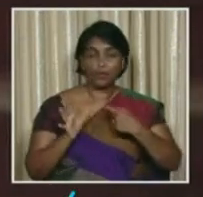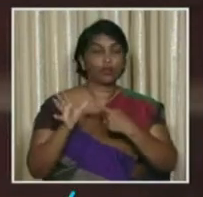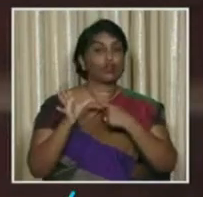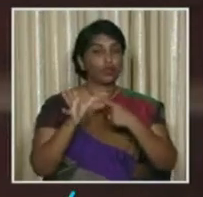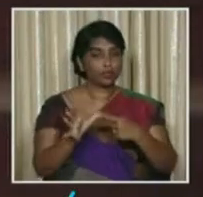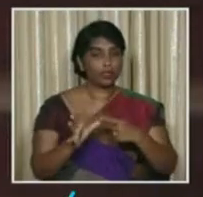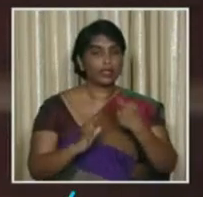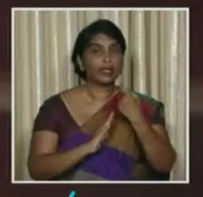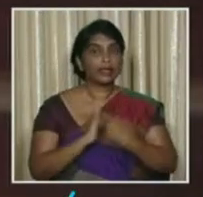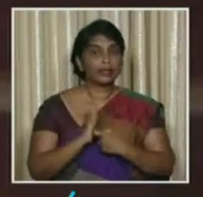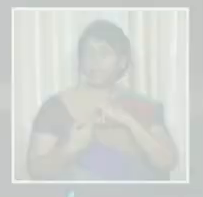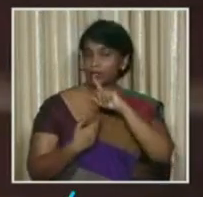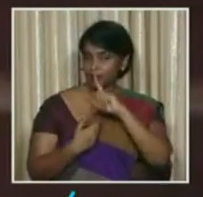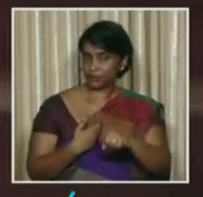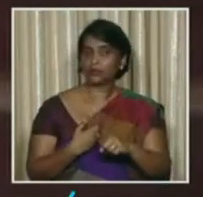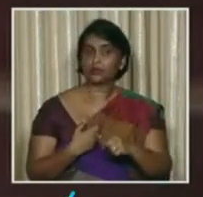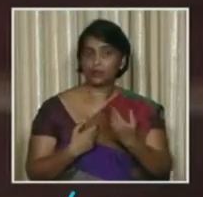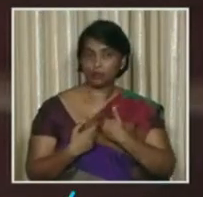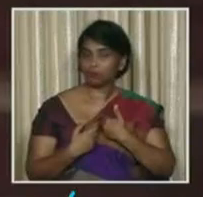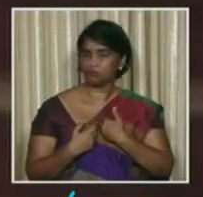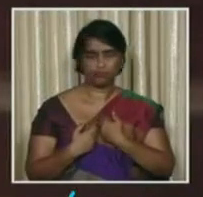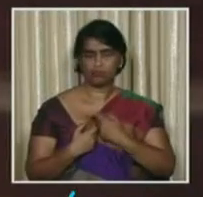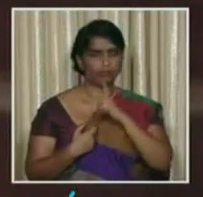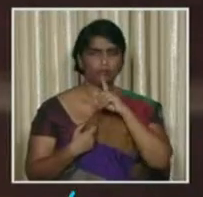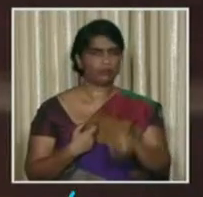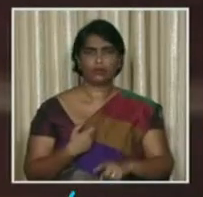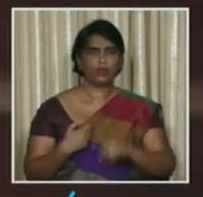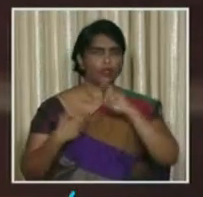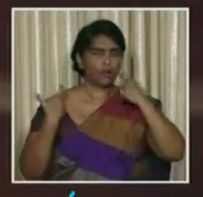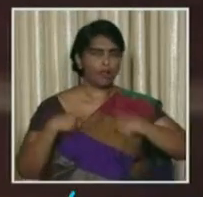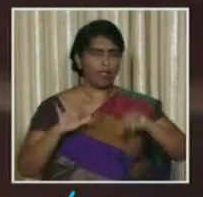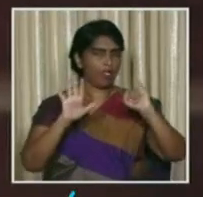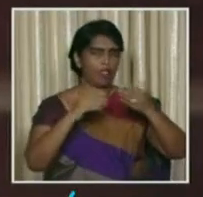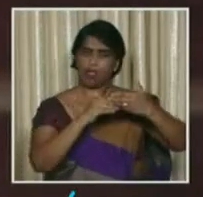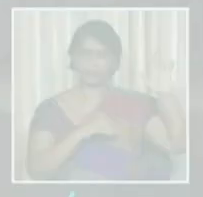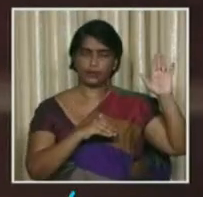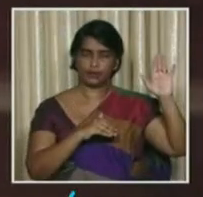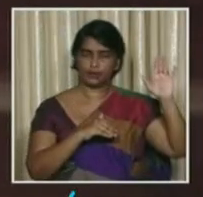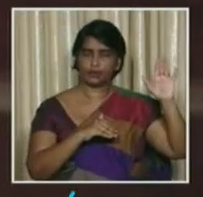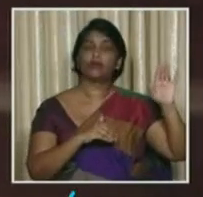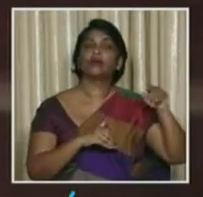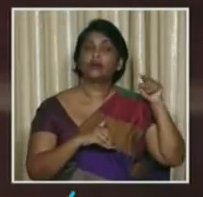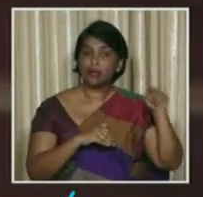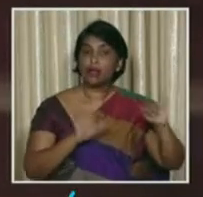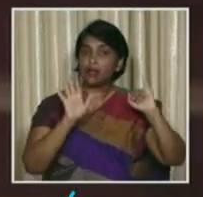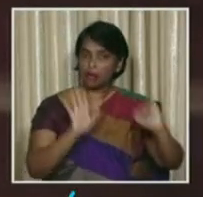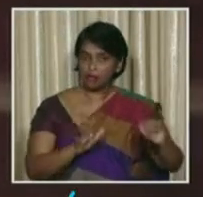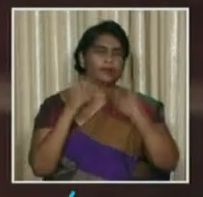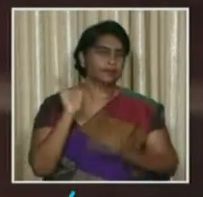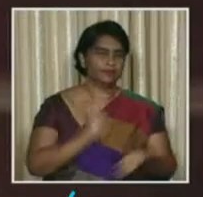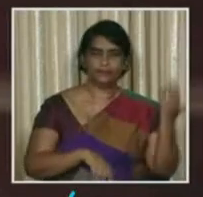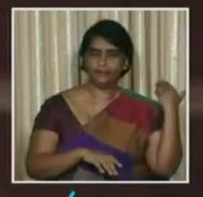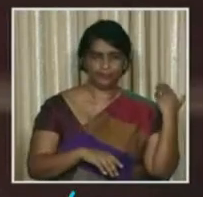දුන්නොත් නීතිපතිවරයා කොහොමද නඩුවක් ගෙනියන්නේ? මම දැඩිසේ කියා සිටියයි නීතිඥවරුන් 6 දෙනා මෙතනින් ඉවත් කළ යුතුයි කියලා. ඒ නිසා 6 දෙනා ඒ 6 දෙනා ඉවත්